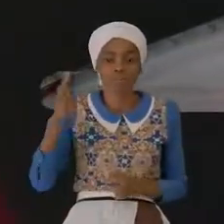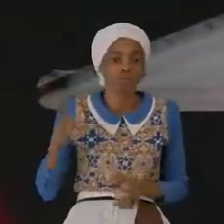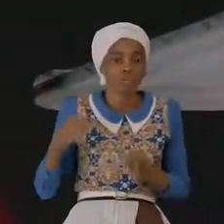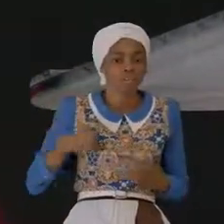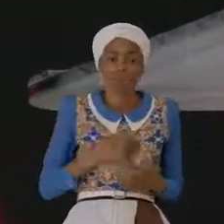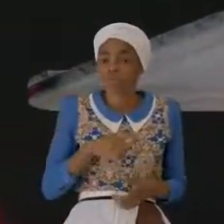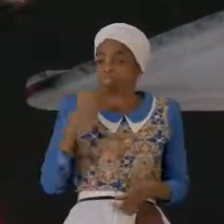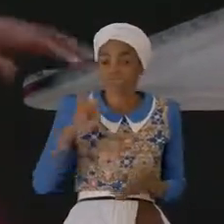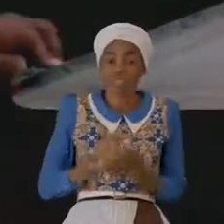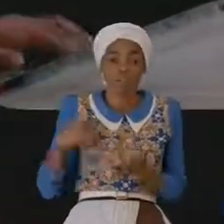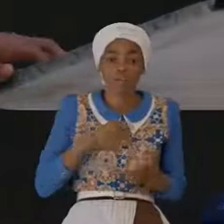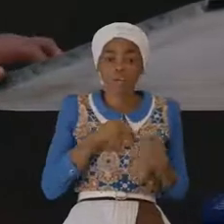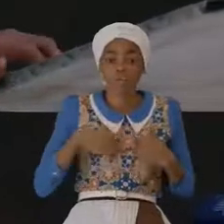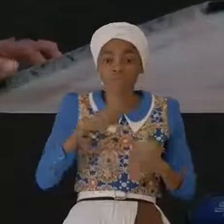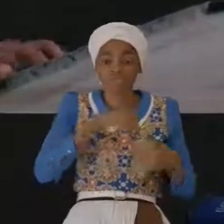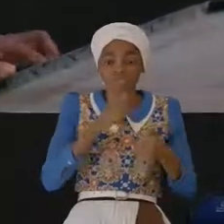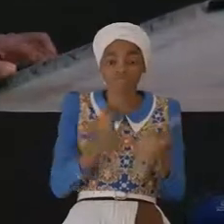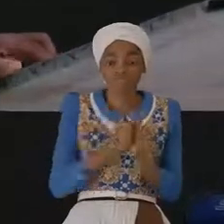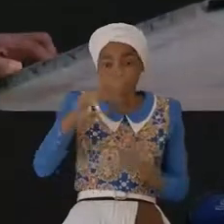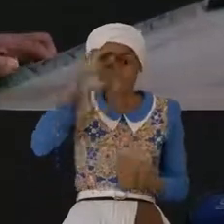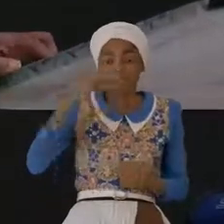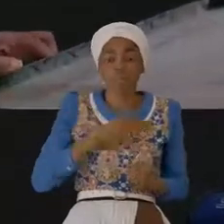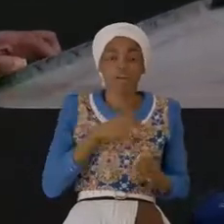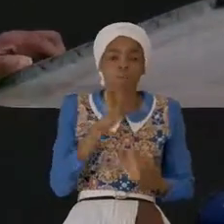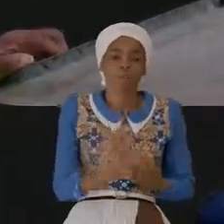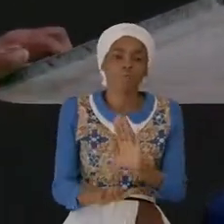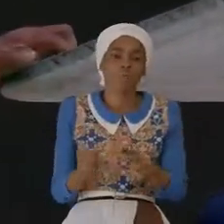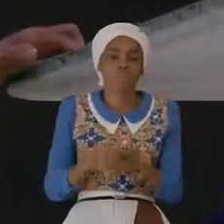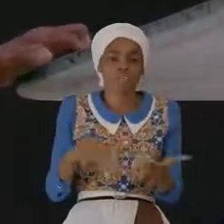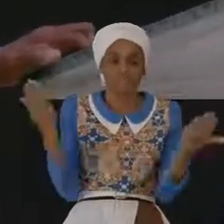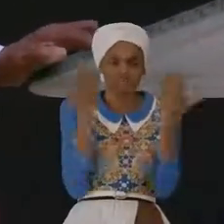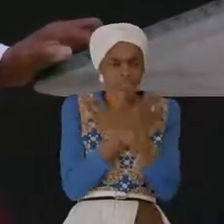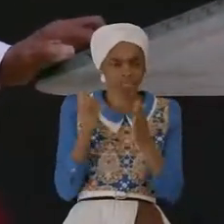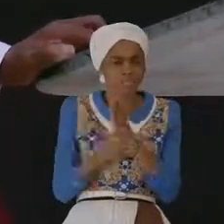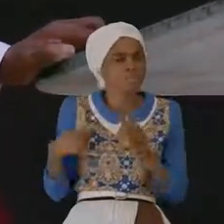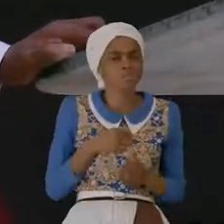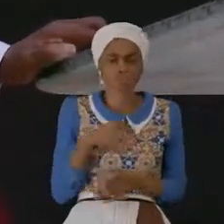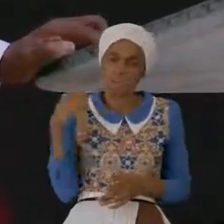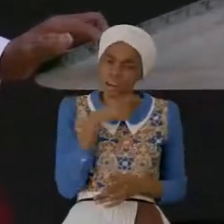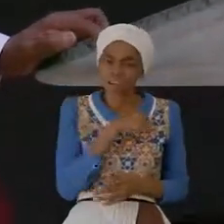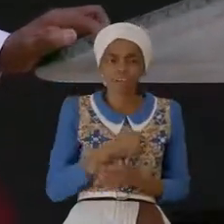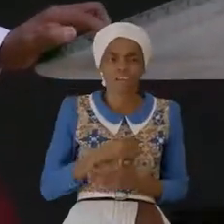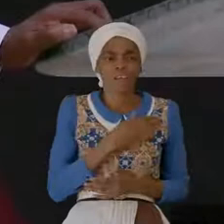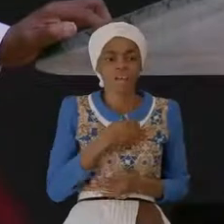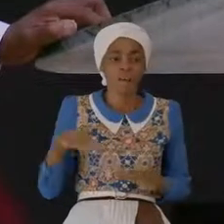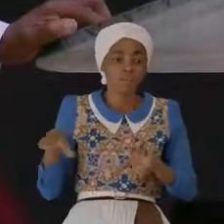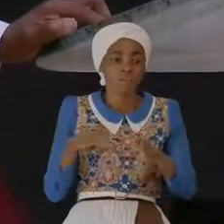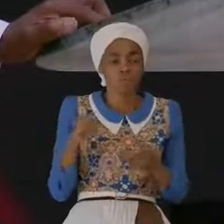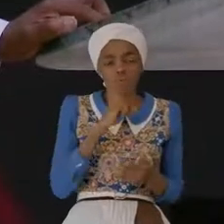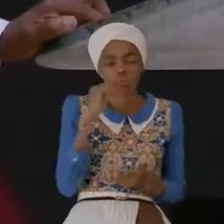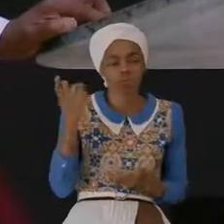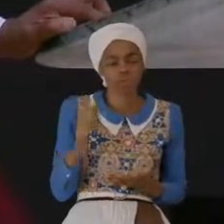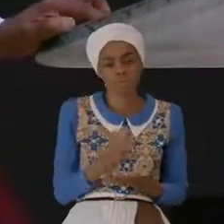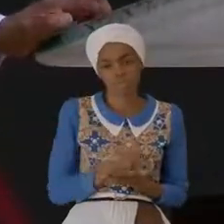que nous sommes en communion avec lui et que nous marchons dans les ténèbres, nous mentons et nous ne pratiquons pas